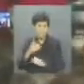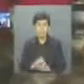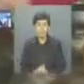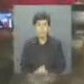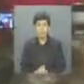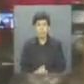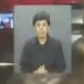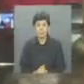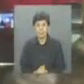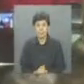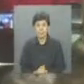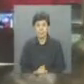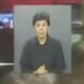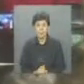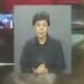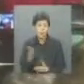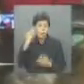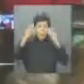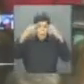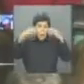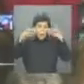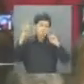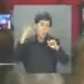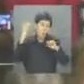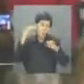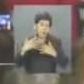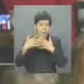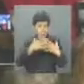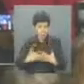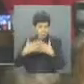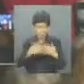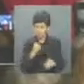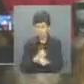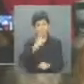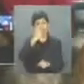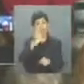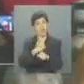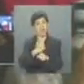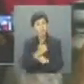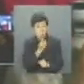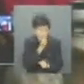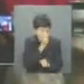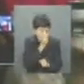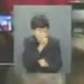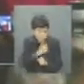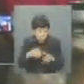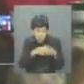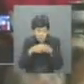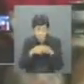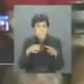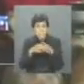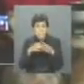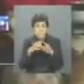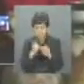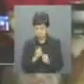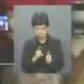นายนิวกริงริชอดีตประธานสภาผู้แทนราษฎรสหรัฐคว้าชัยในการยั่งเสียงหาตัวแทนพรรครีพับลิกันเพื่อจิง